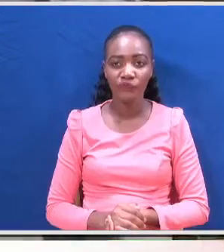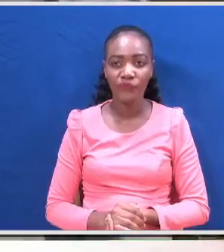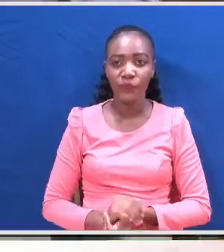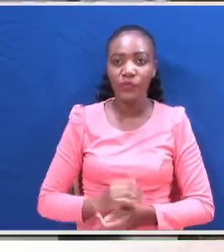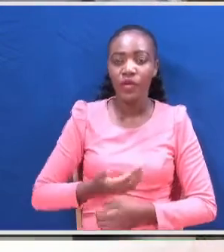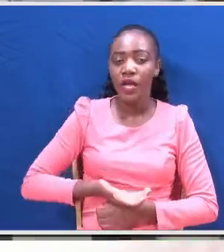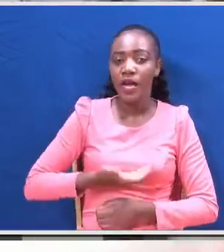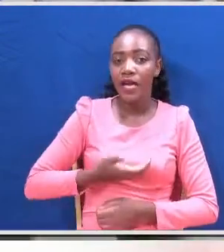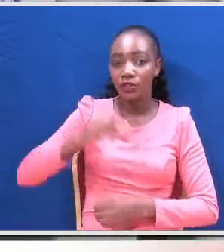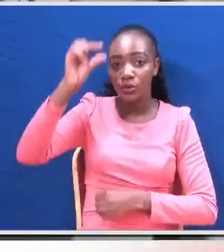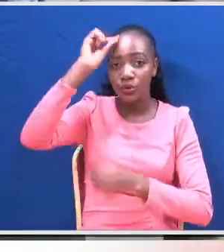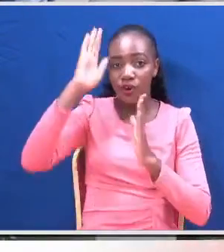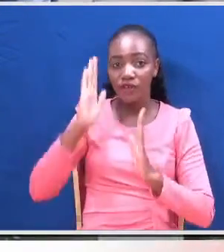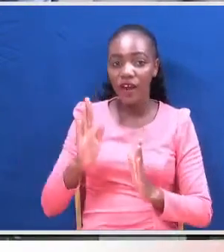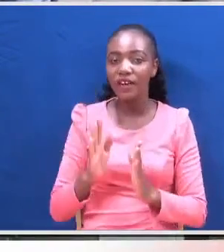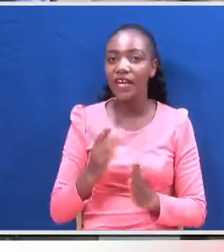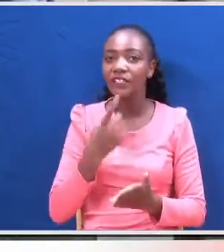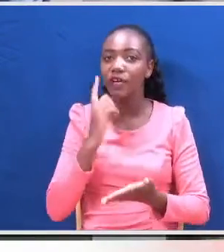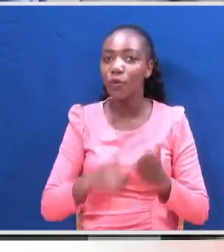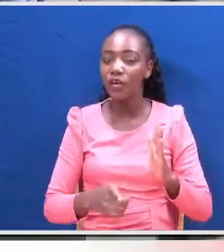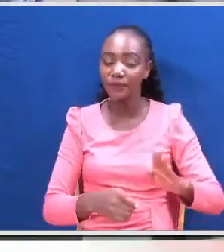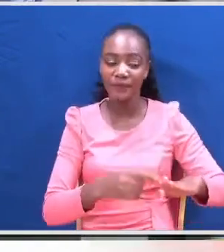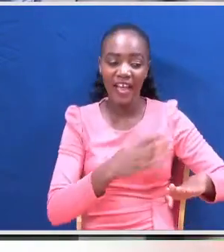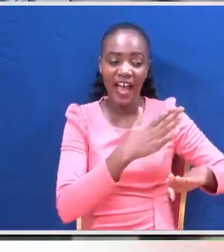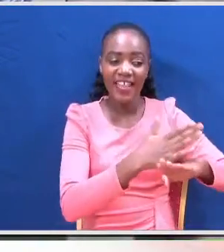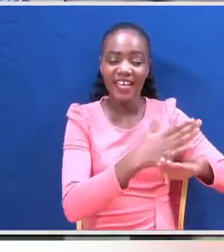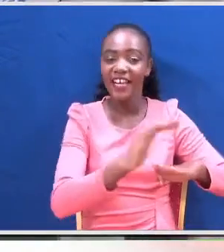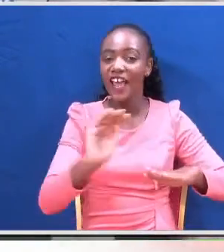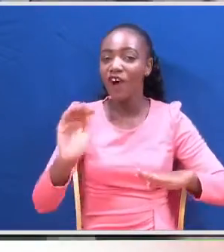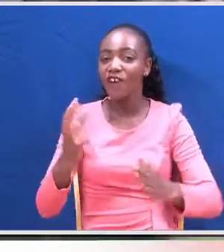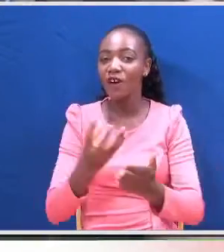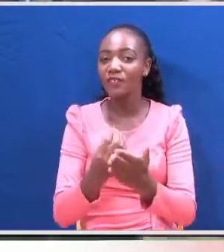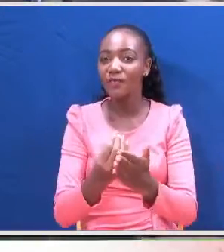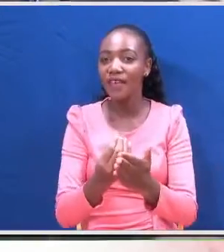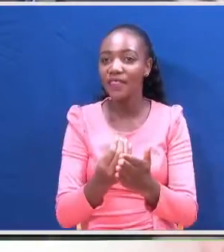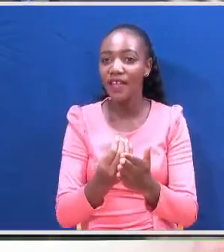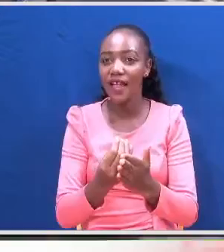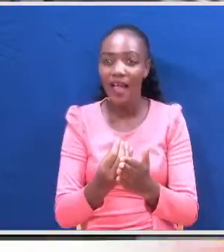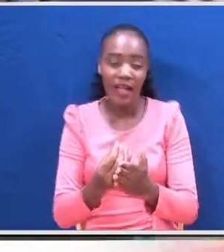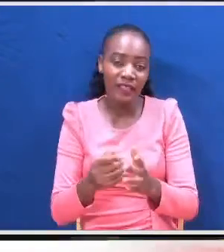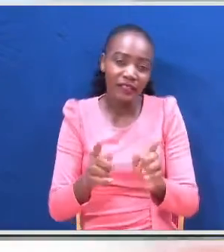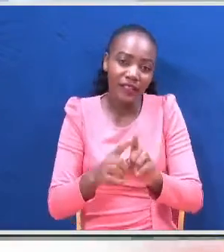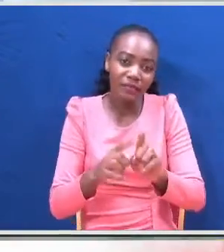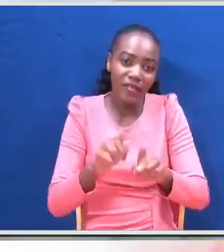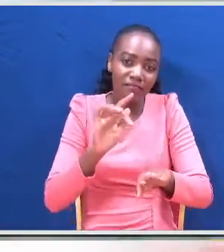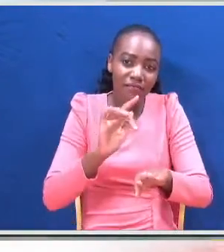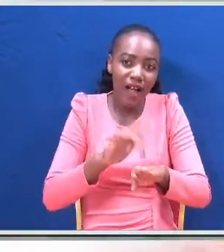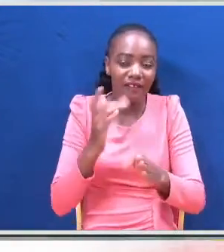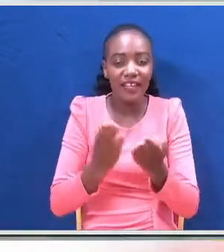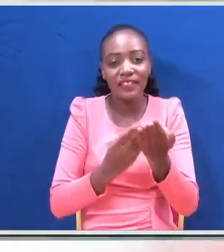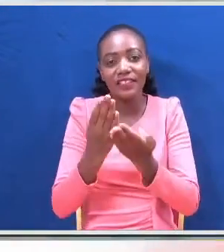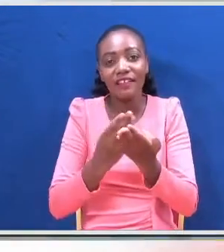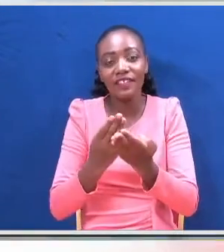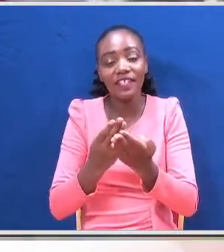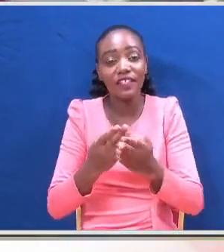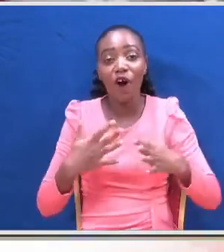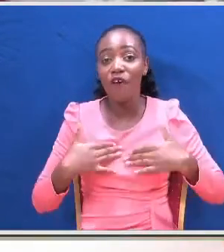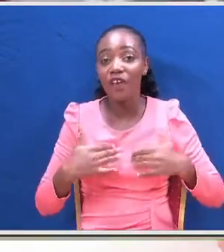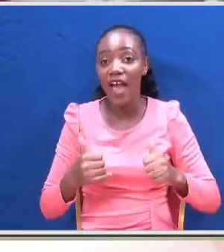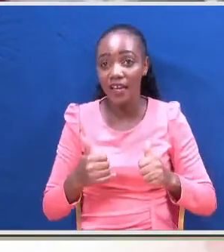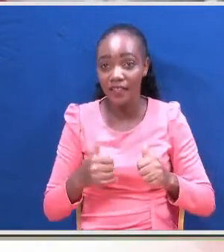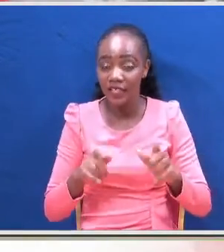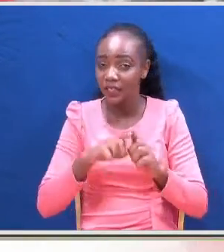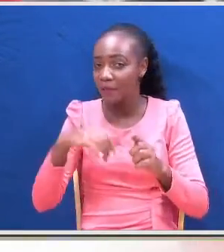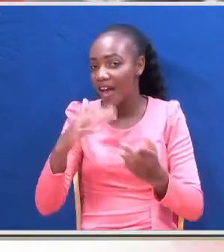Baraza la magavana limesema kuchelewa kwa fedha za kaunti kumechangia kudorora kwa hali ya utoaji huduma za afya na